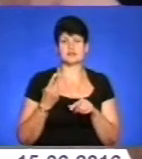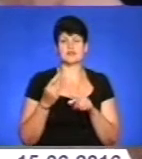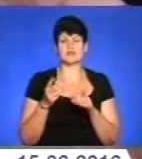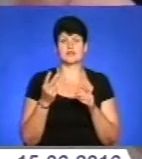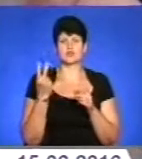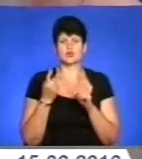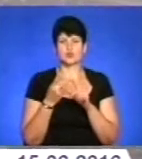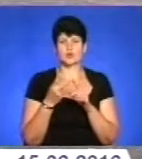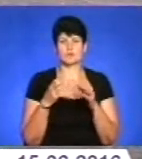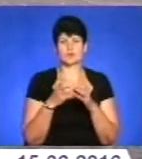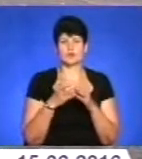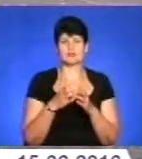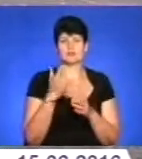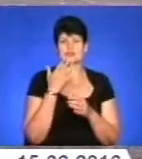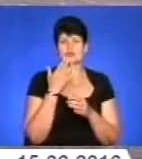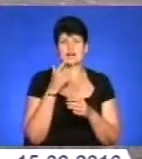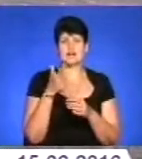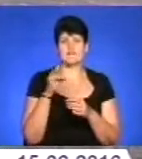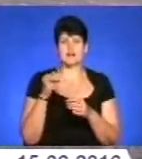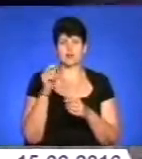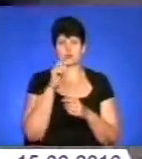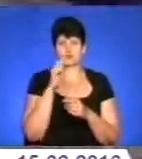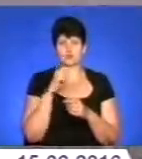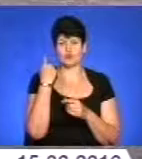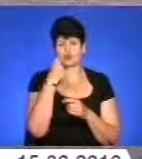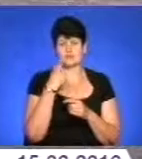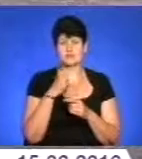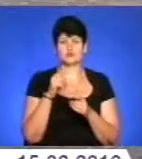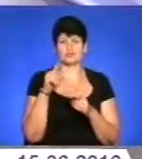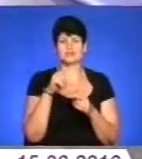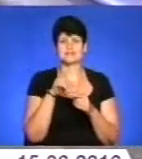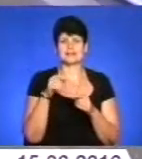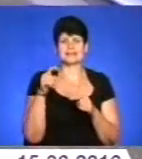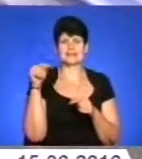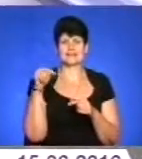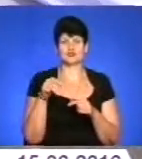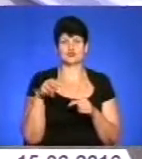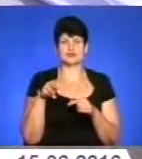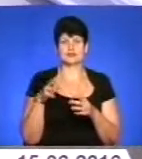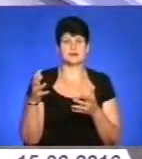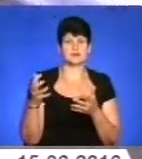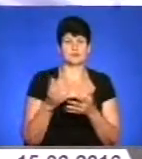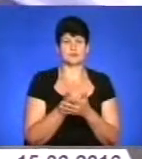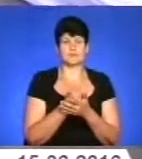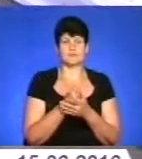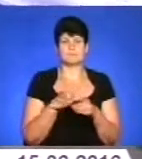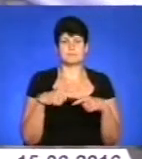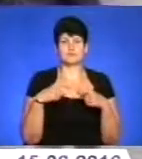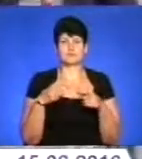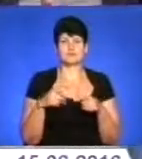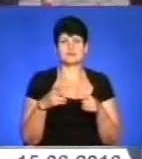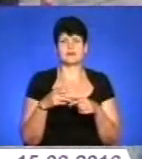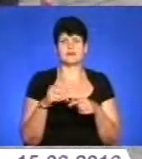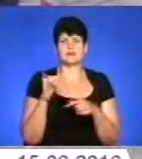батальйону військової частини Національної гвардії України. Особистому заліку на дистанції 1000 метрів абсолютну перемогу здобула патрульний поліцейський